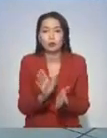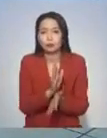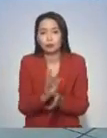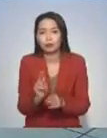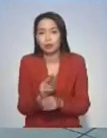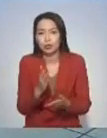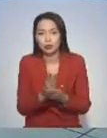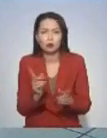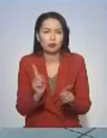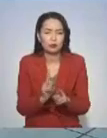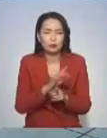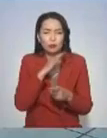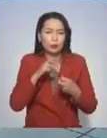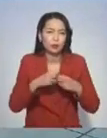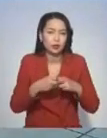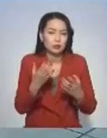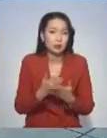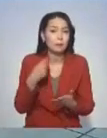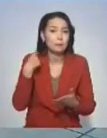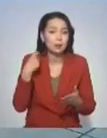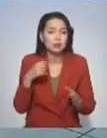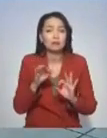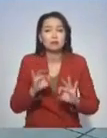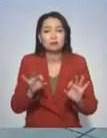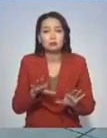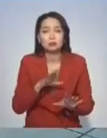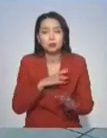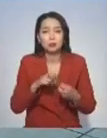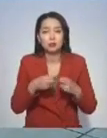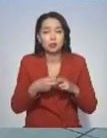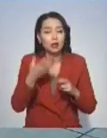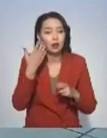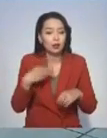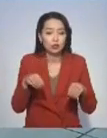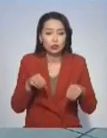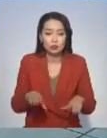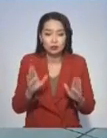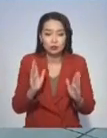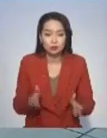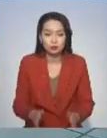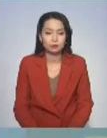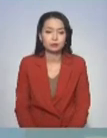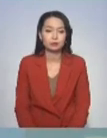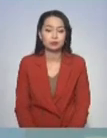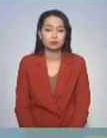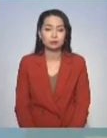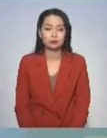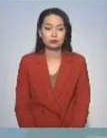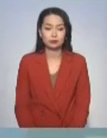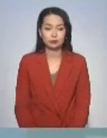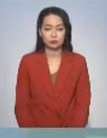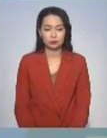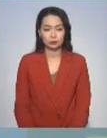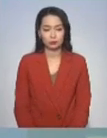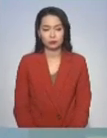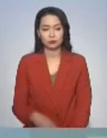шикі тұстары әлі де көп, оны президент жолдауында да айтты. Кемшін тұстар қашан түзетіледі? Ақбота Базарбай айтады. Сақтандыру